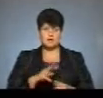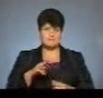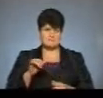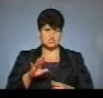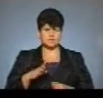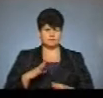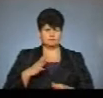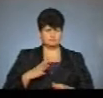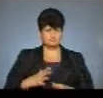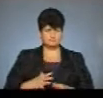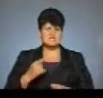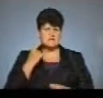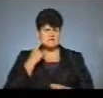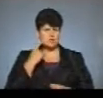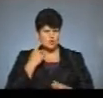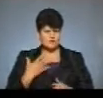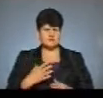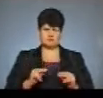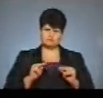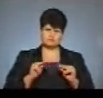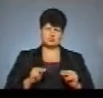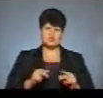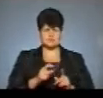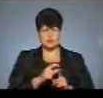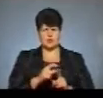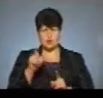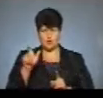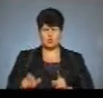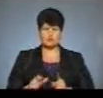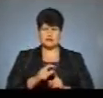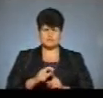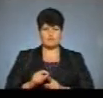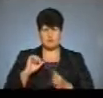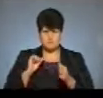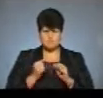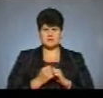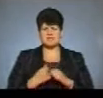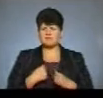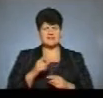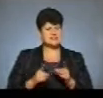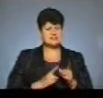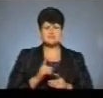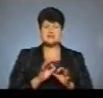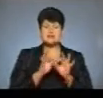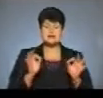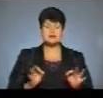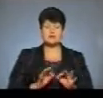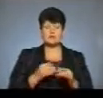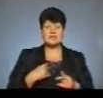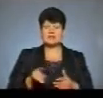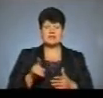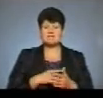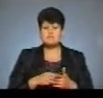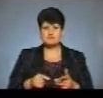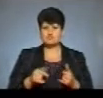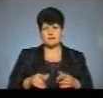виваженим. Це людина совісті, людина честі, людина була слова. Пам'ятаю його таким і ніколи він в мене не зміниться. Я досі не вірю, що його вже